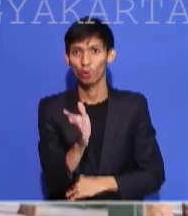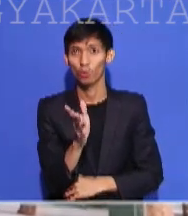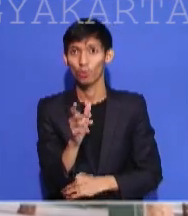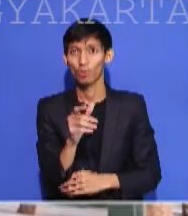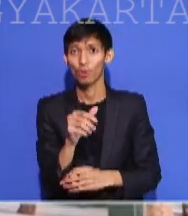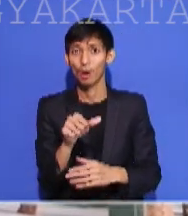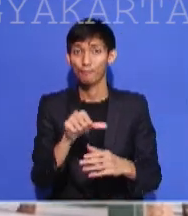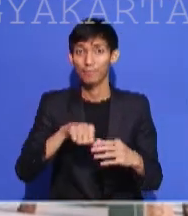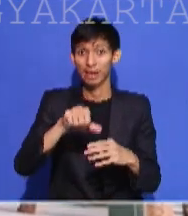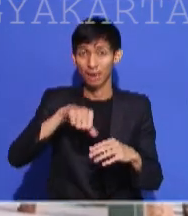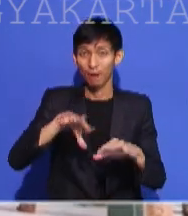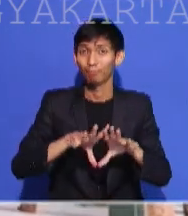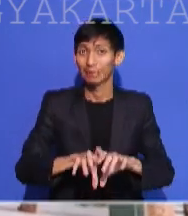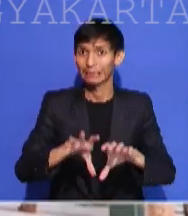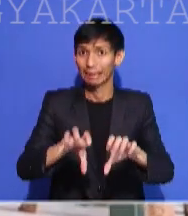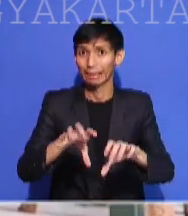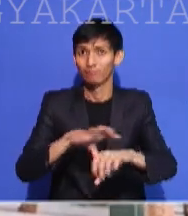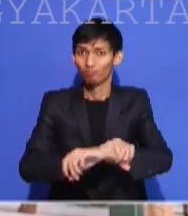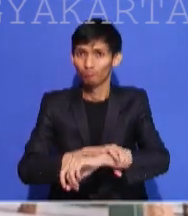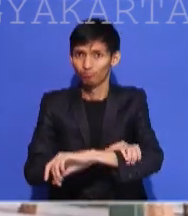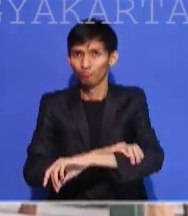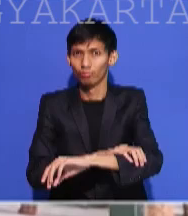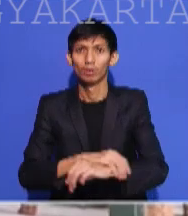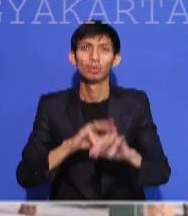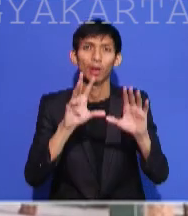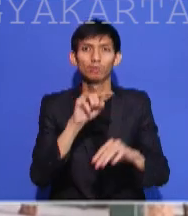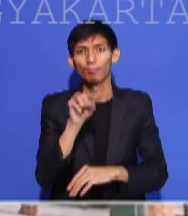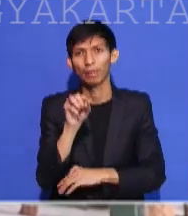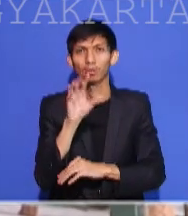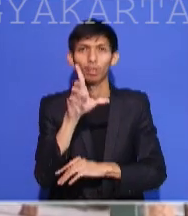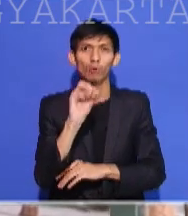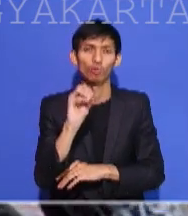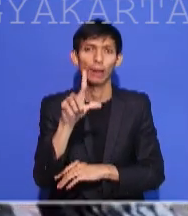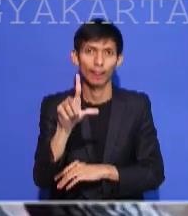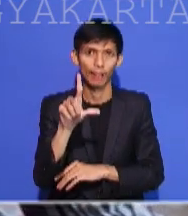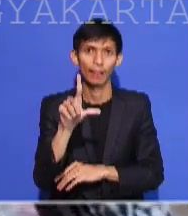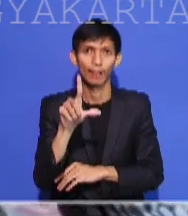kita biasanya bisa sampai 80 sampai 150 Lit